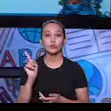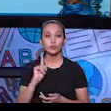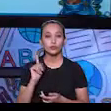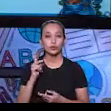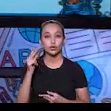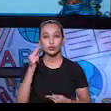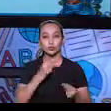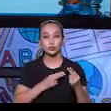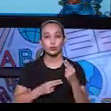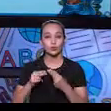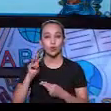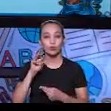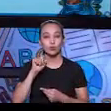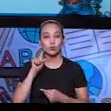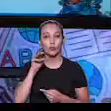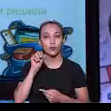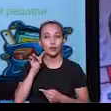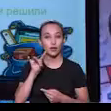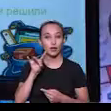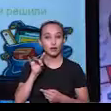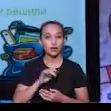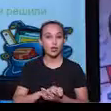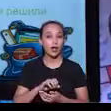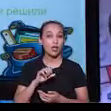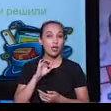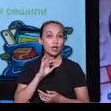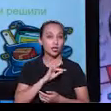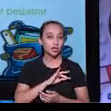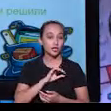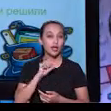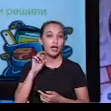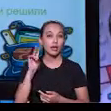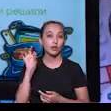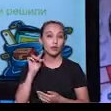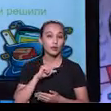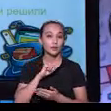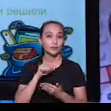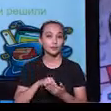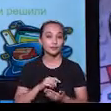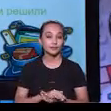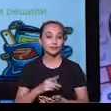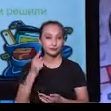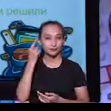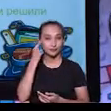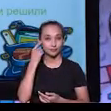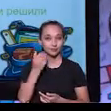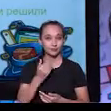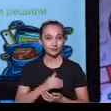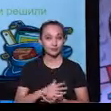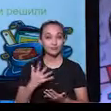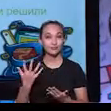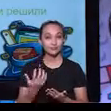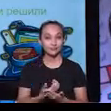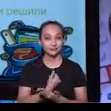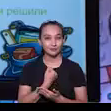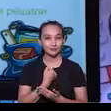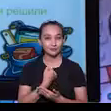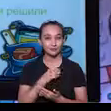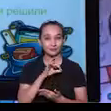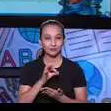Что нарисовал Мухтар Анура? Ну-ка, подумали? Нашли в